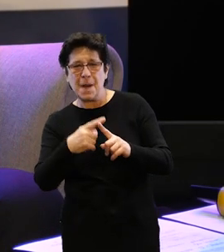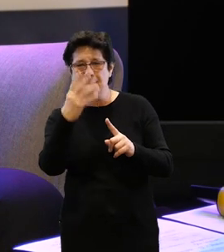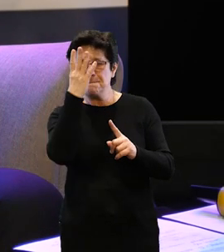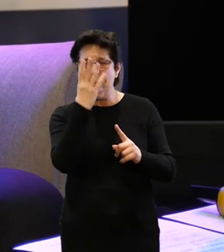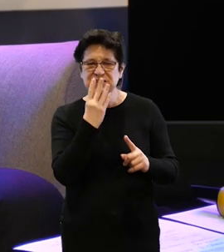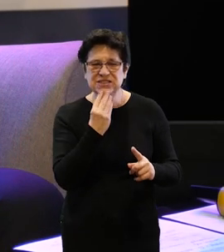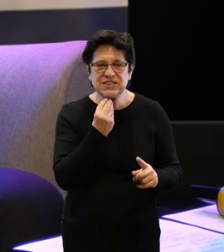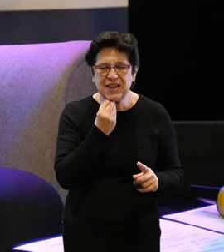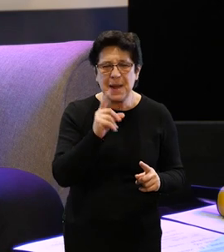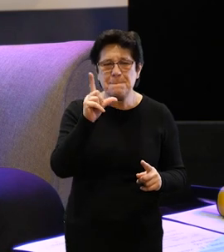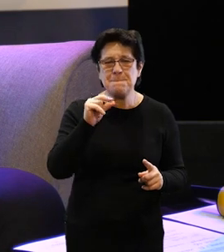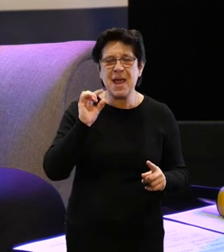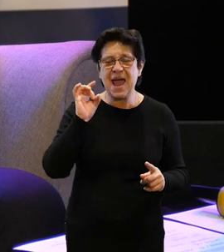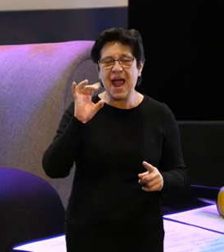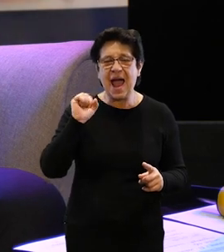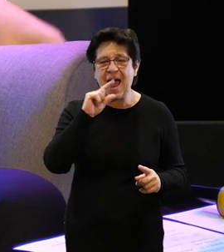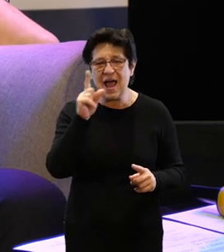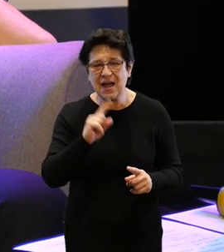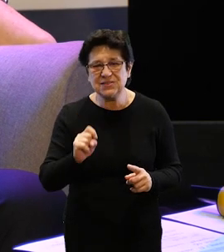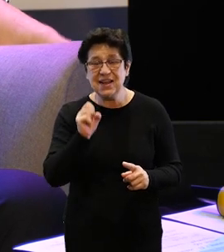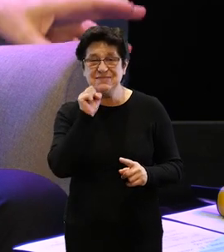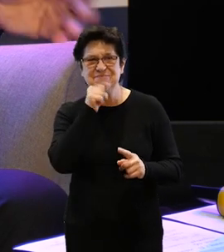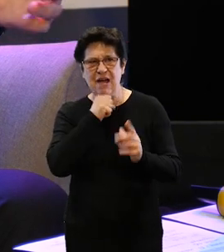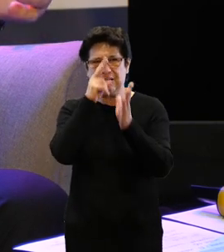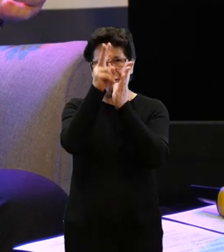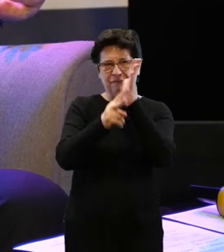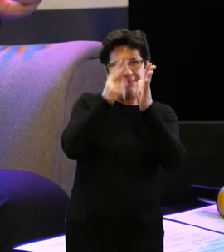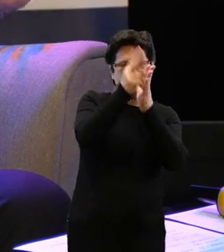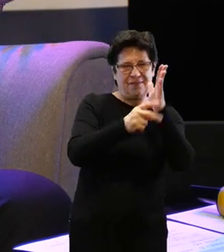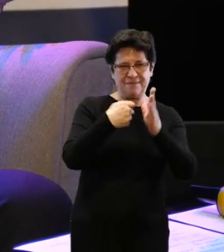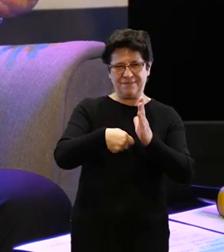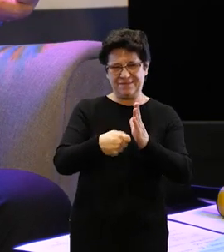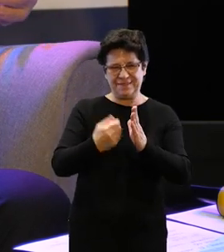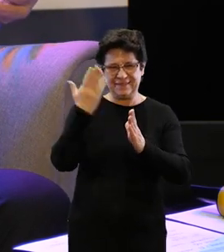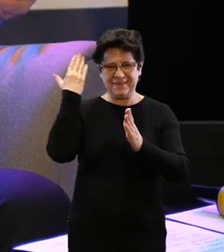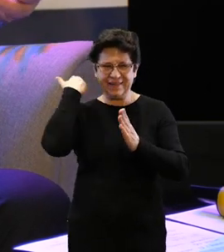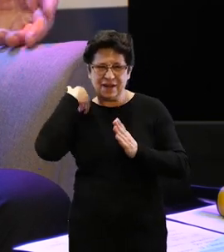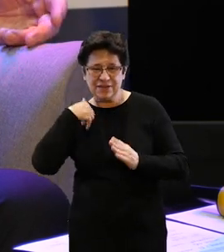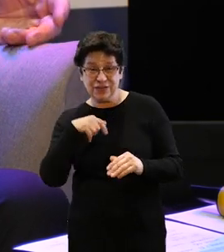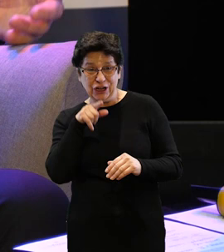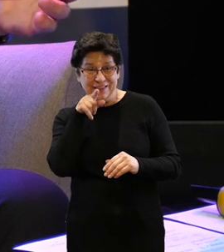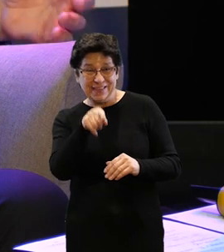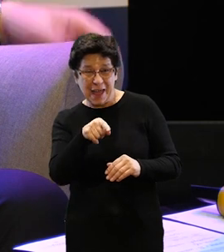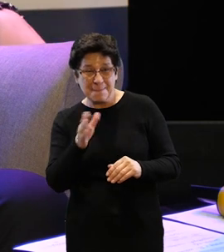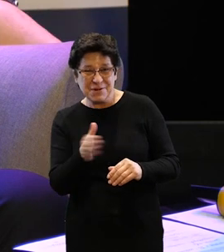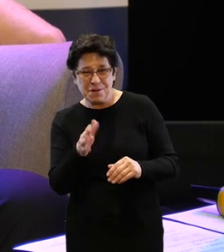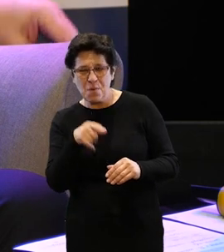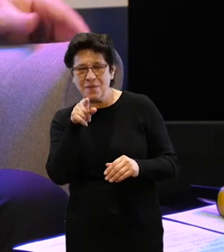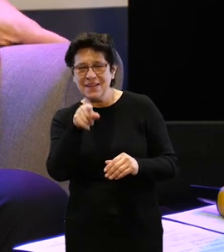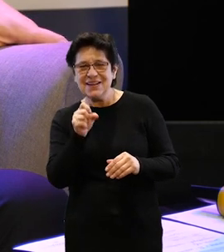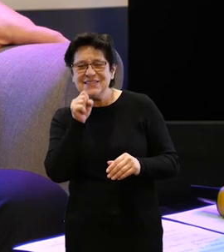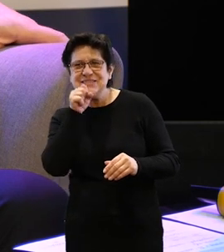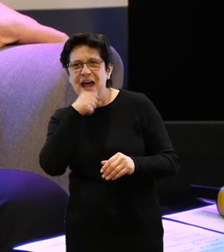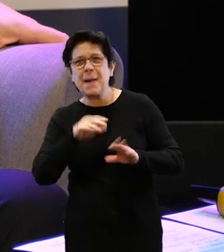Pegas stary Projektor filmowy przecież bardzo często te przedmioty w takich małych